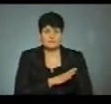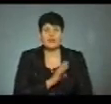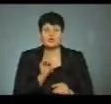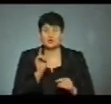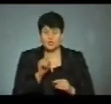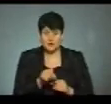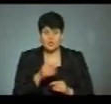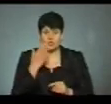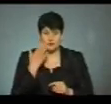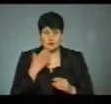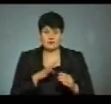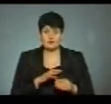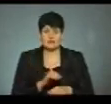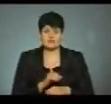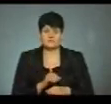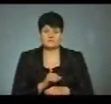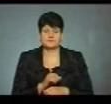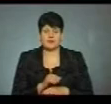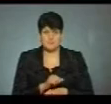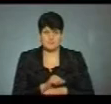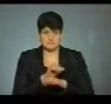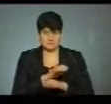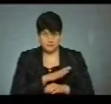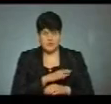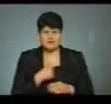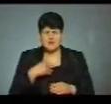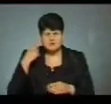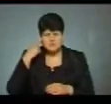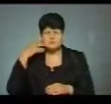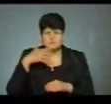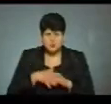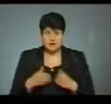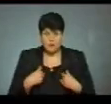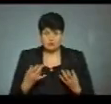Тоді, коли вже прийшла Революція Гідності, дійсно я усвідомив,